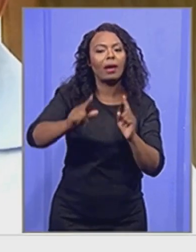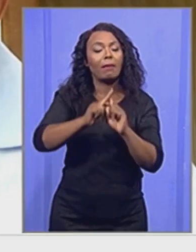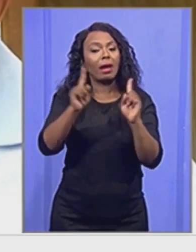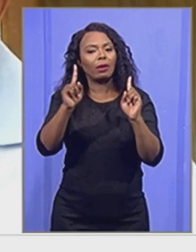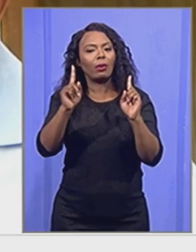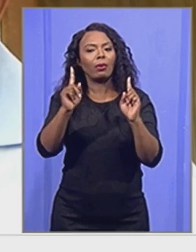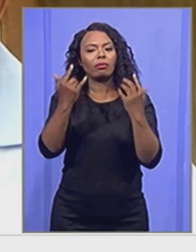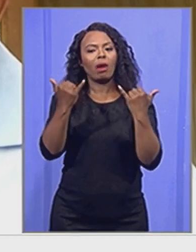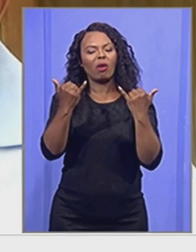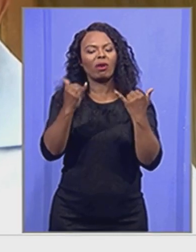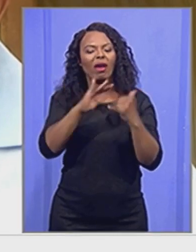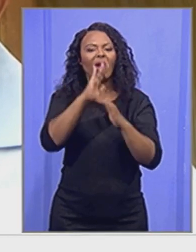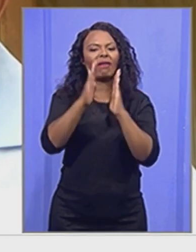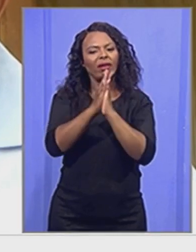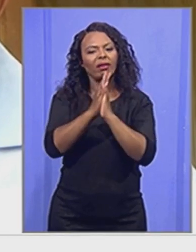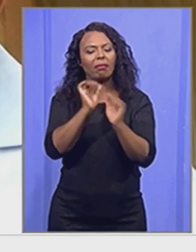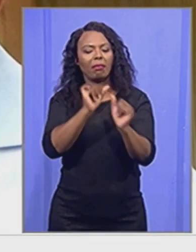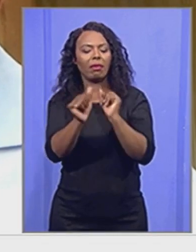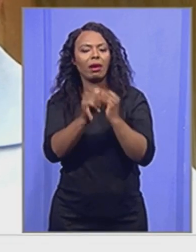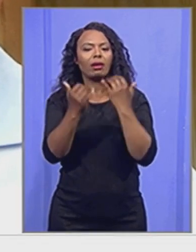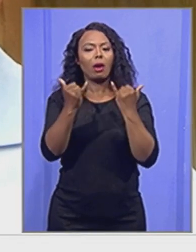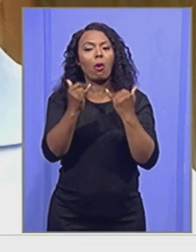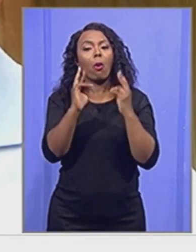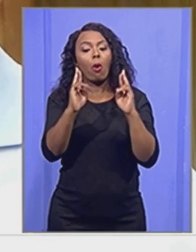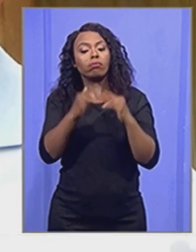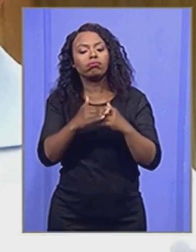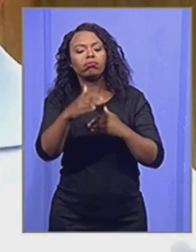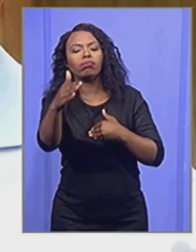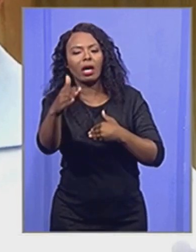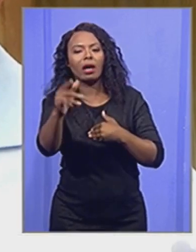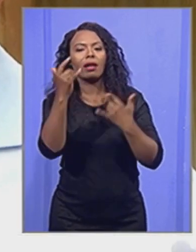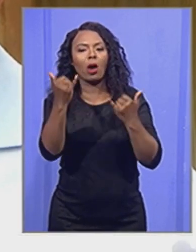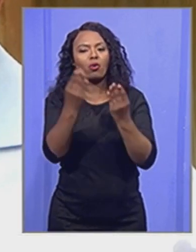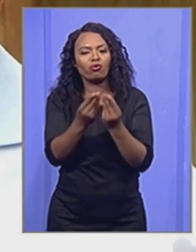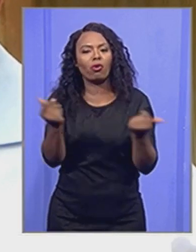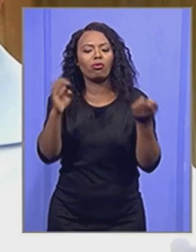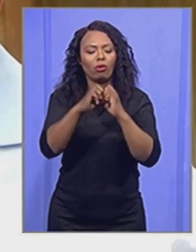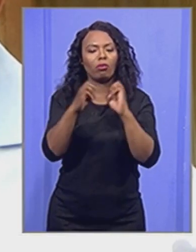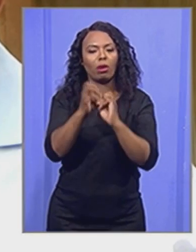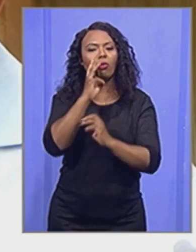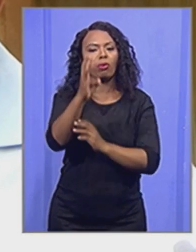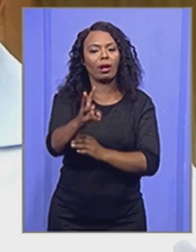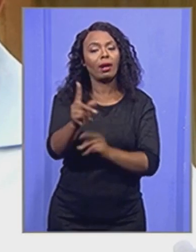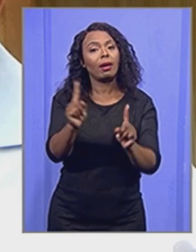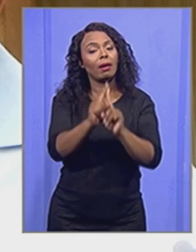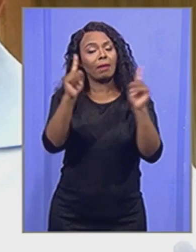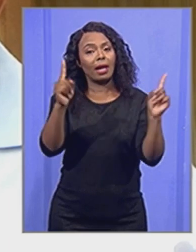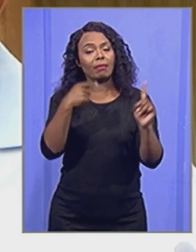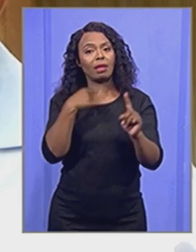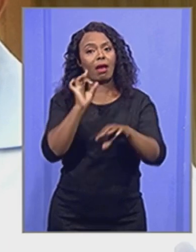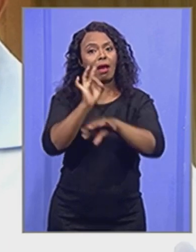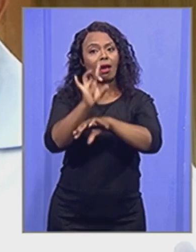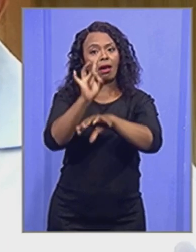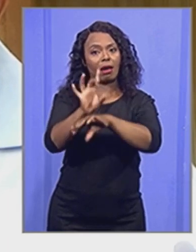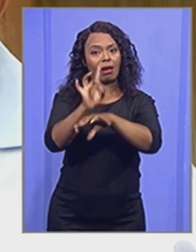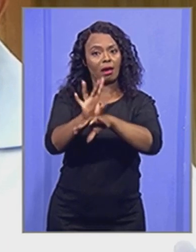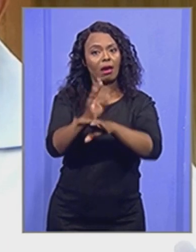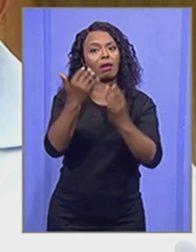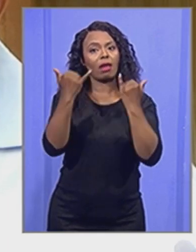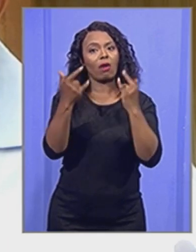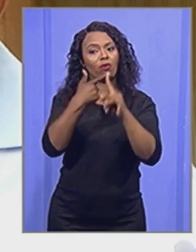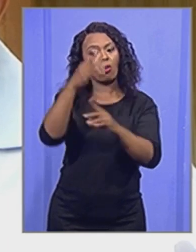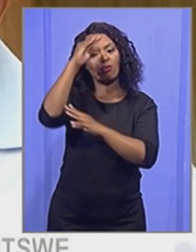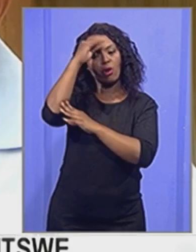jwale re nagana gore ge ntše nako e ya re tla kgona go rarolola molatoki e fela molaetša o mogologolo go tšwa ka mo sepodising go tšwa go mo